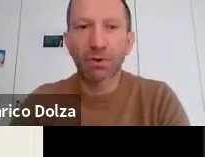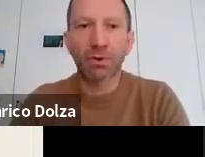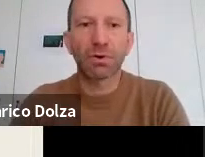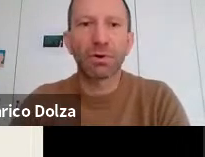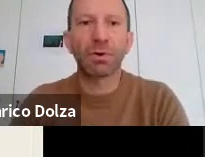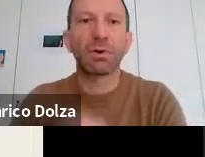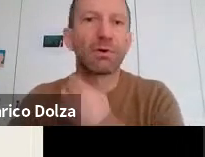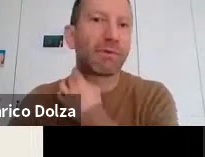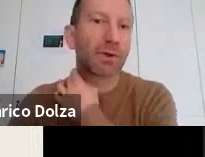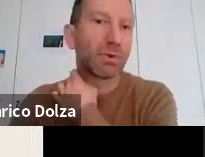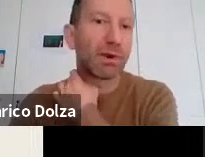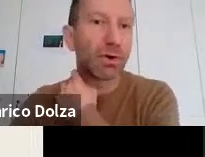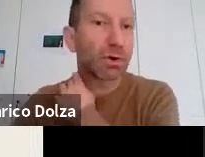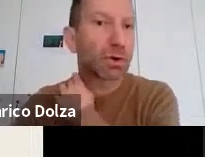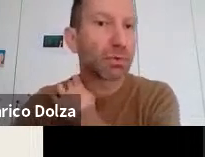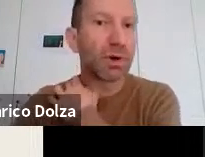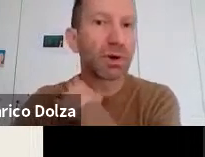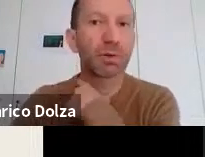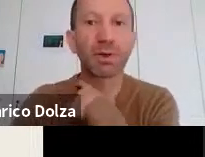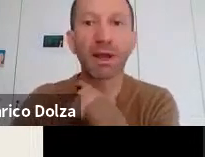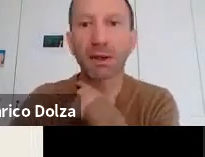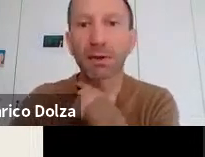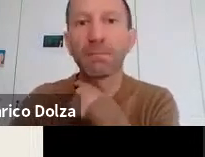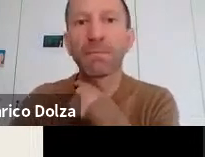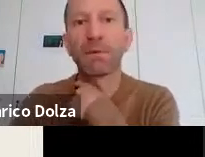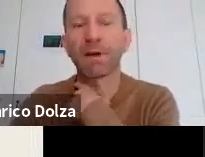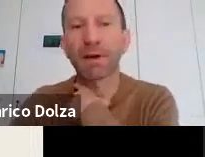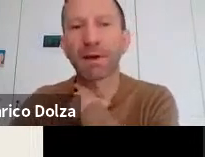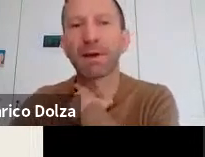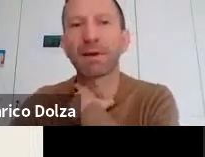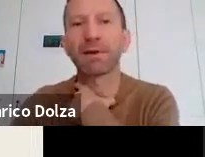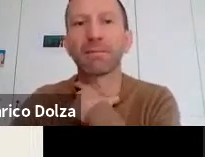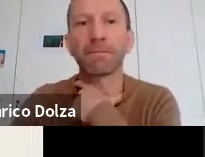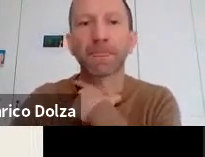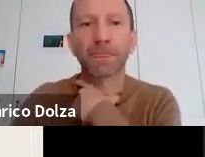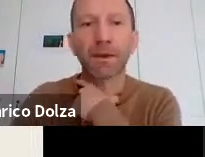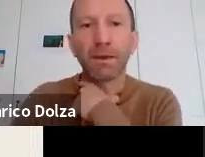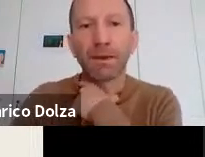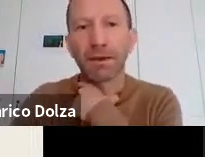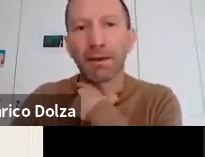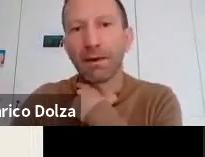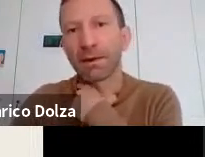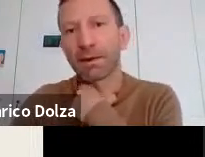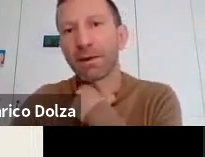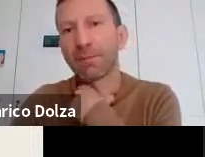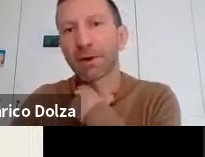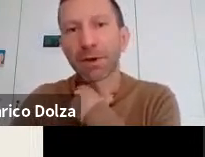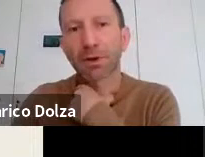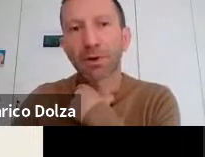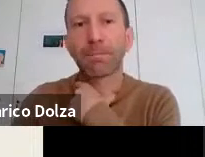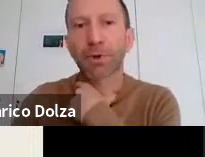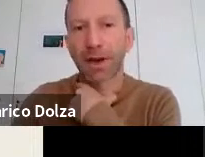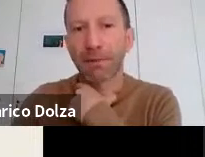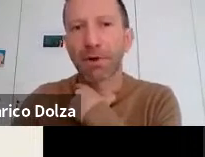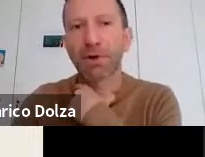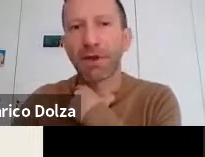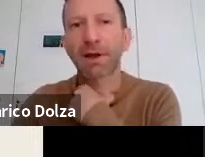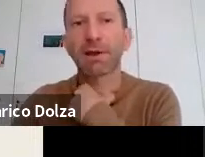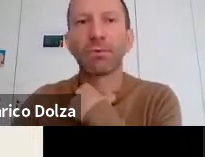quindi va fatto un lavoro sul testo, perché le persone